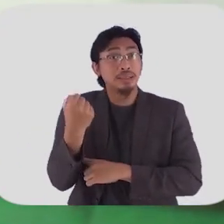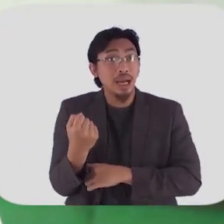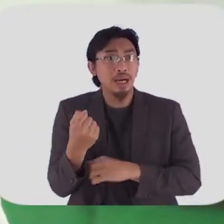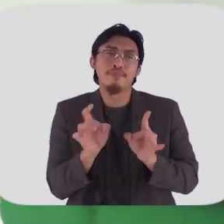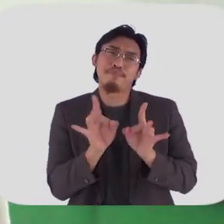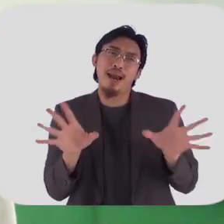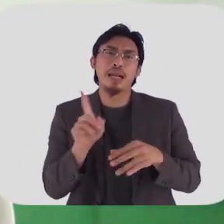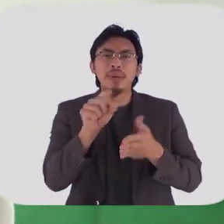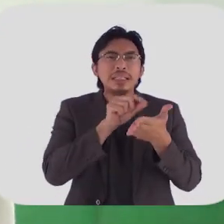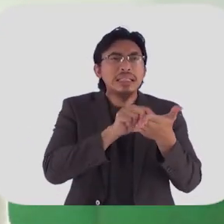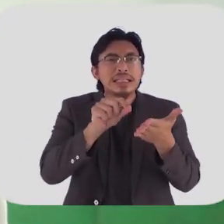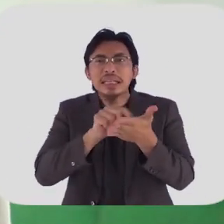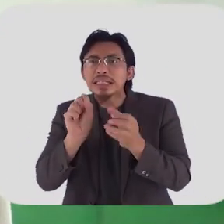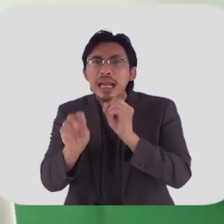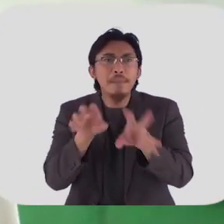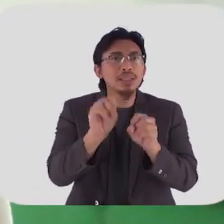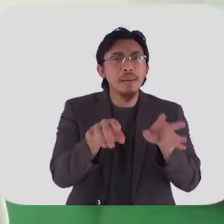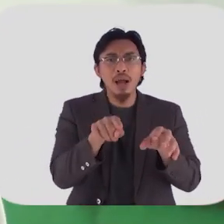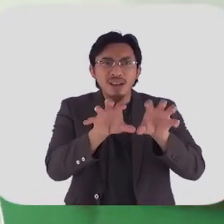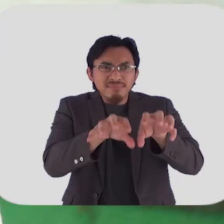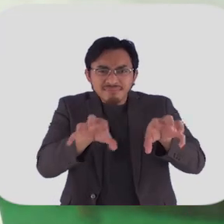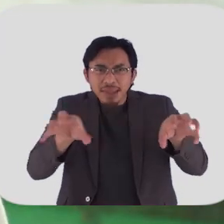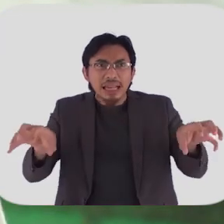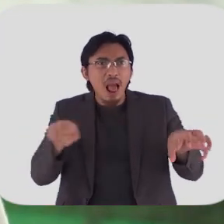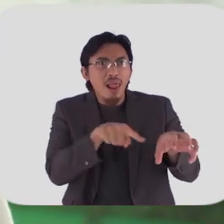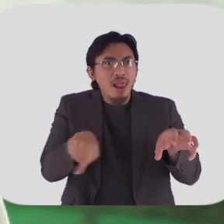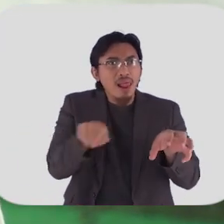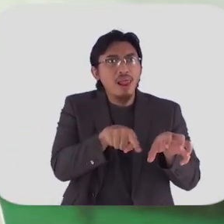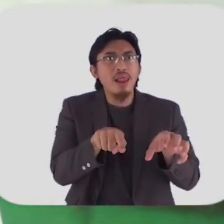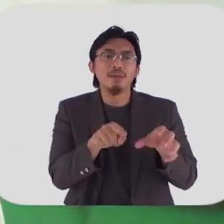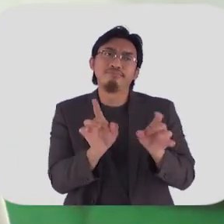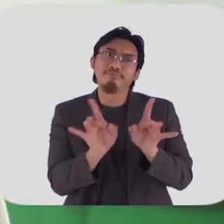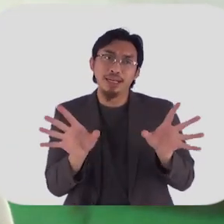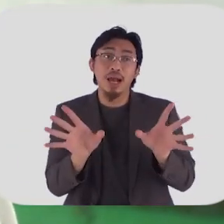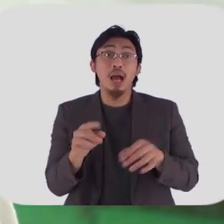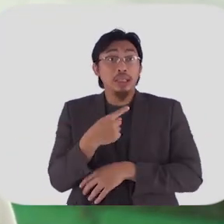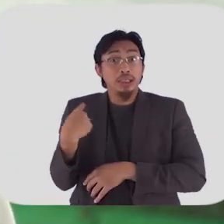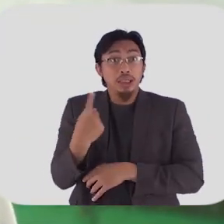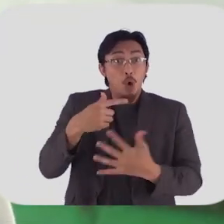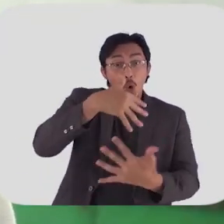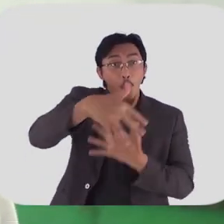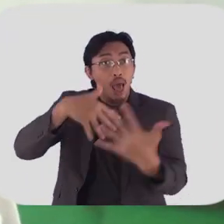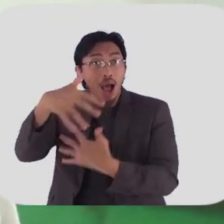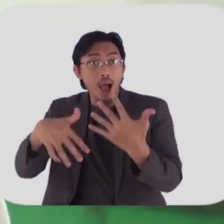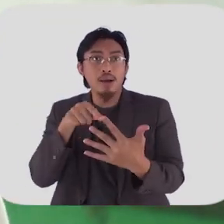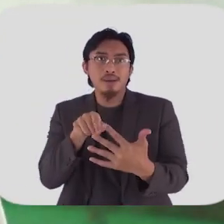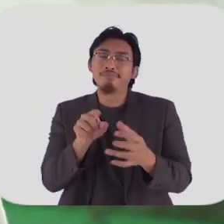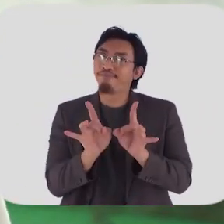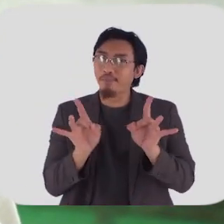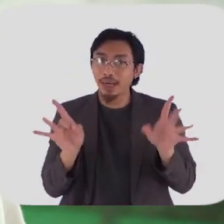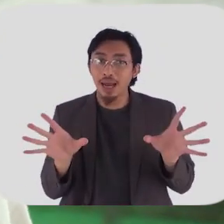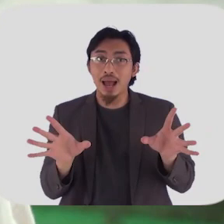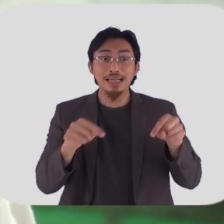tangga. Jadi untuk pasar ini pembeda sekali karena jenis sampah dan material yang kami